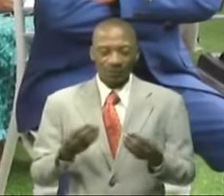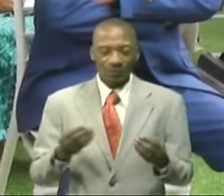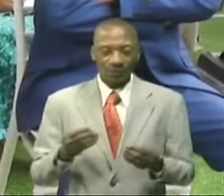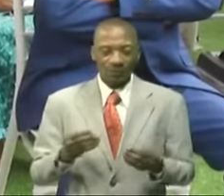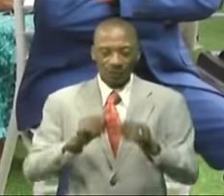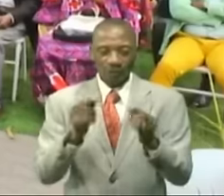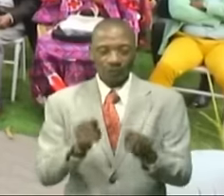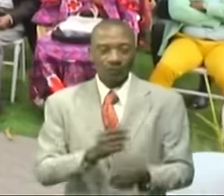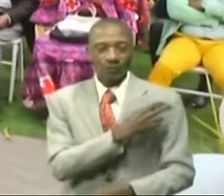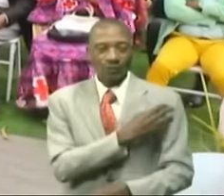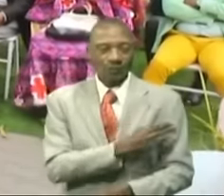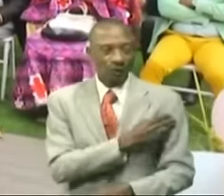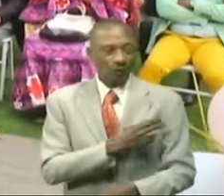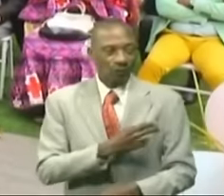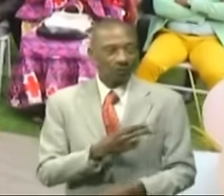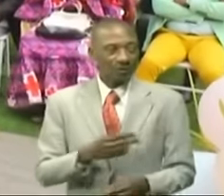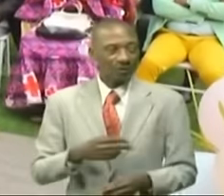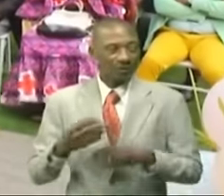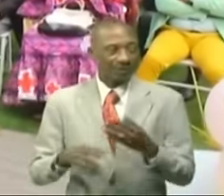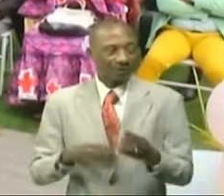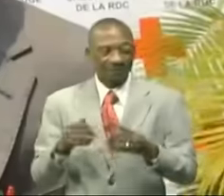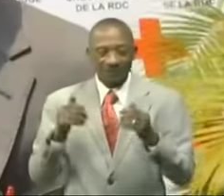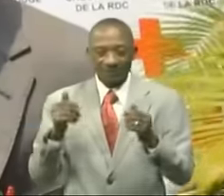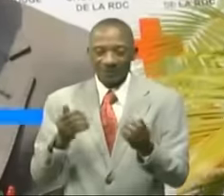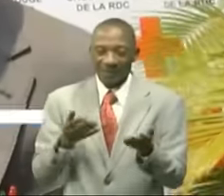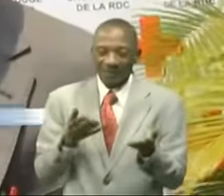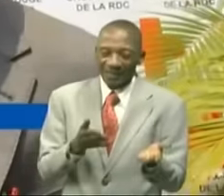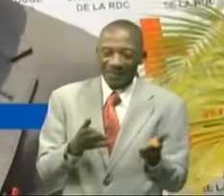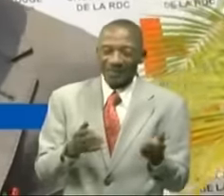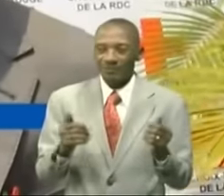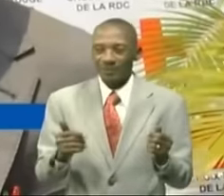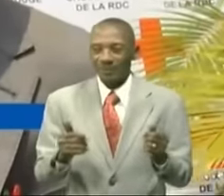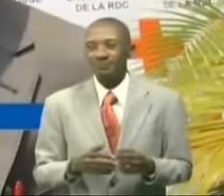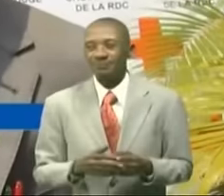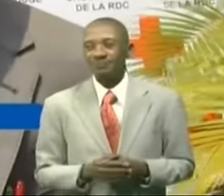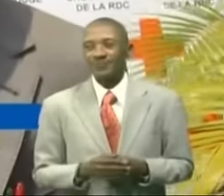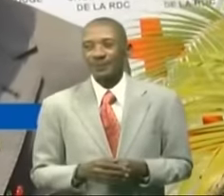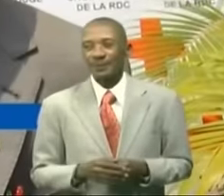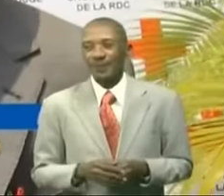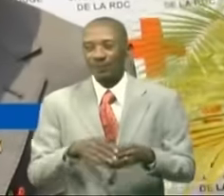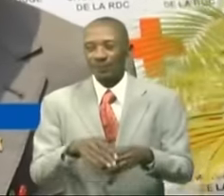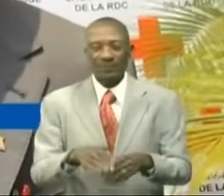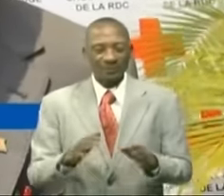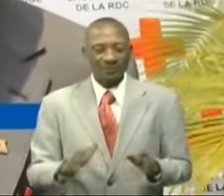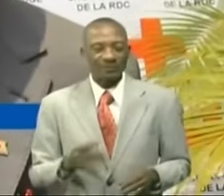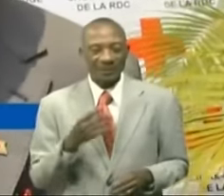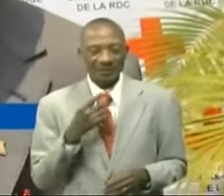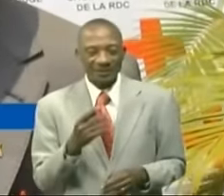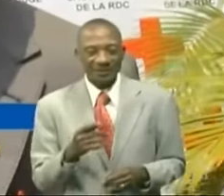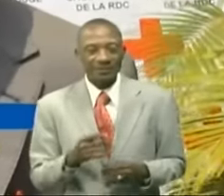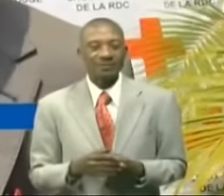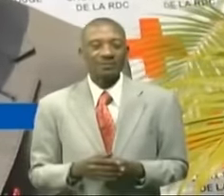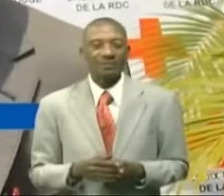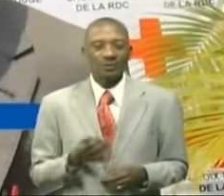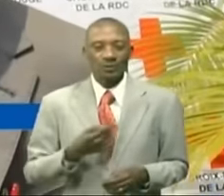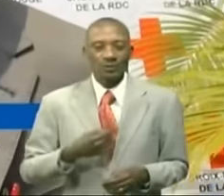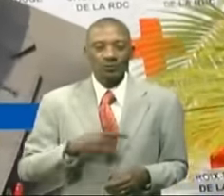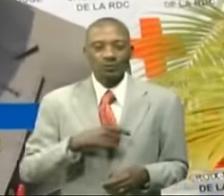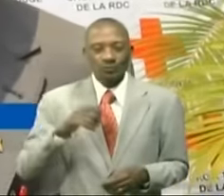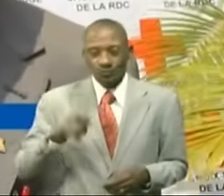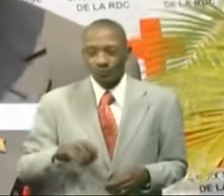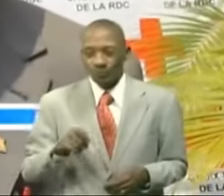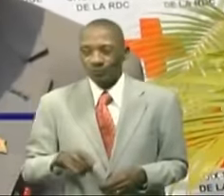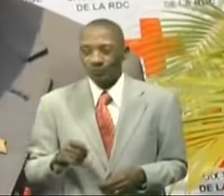aux besoins actuels. Pour le moment, comme nous sommes en possession de ces documents, nous devons pouvoir les exploiter minutieusement